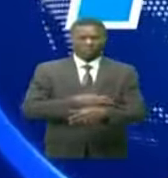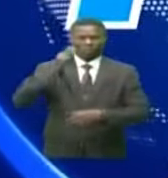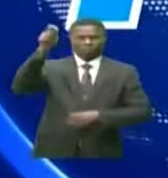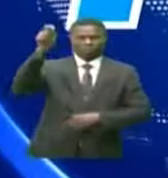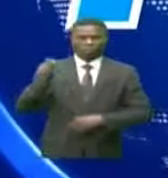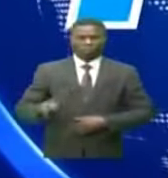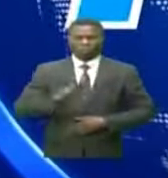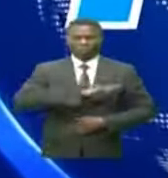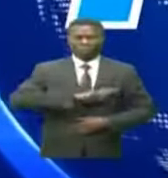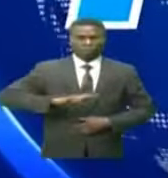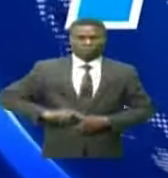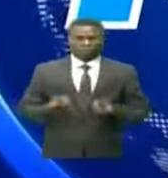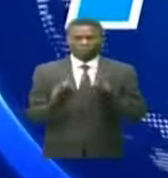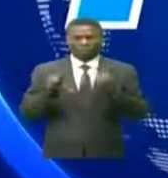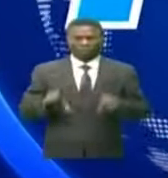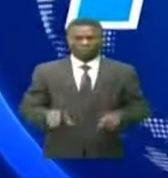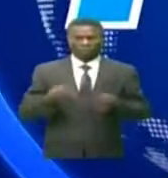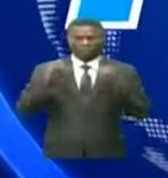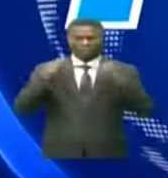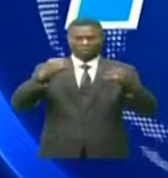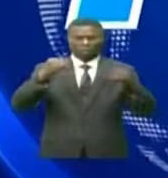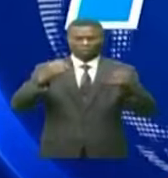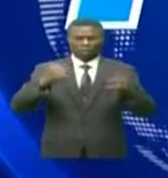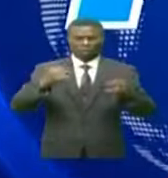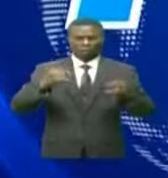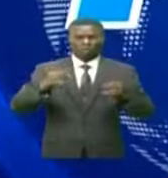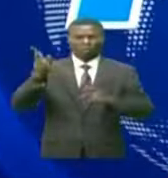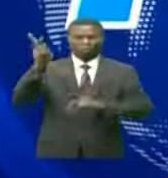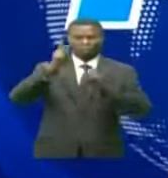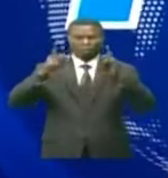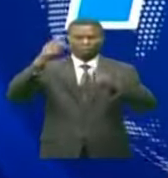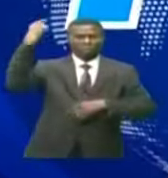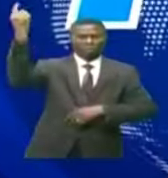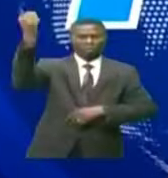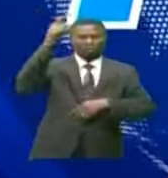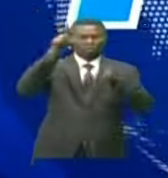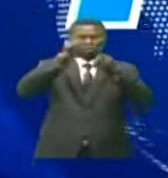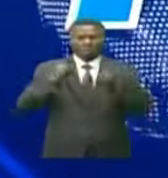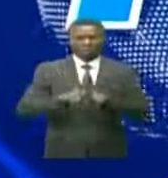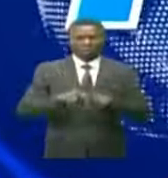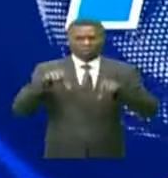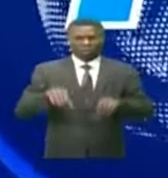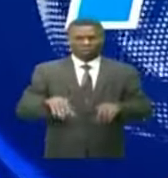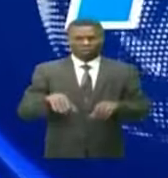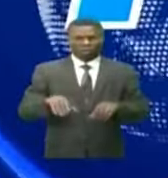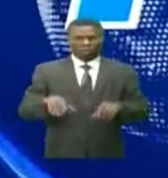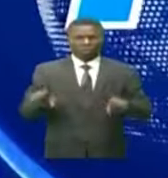armées de la République démocratique du Congo informent l'opinion nationale et internationale que comme à